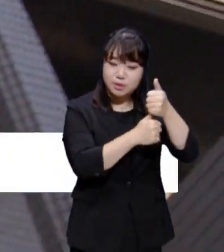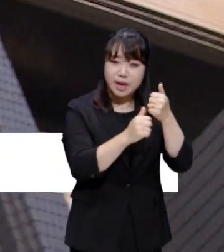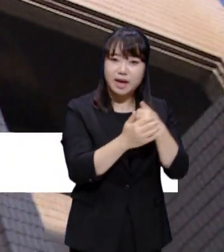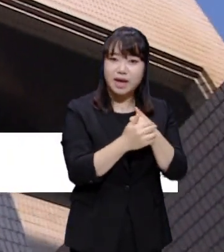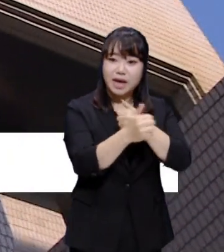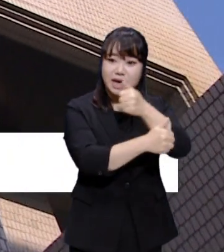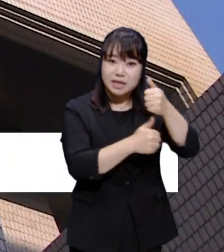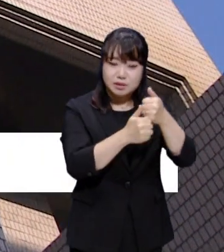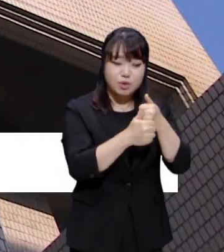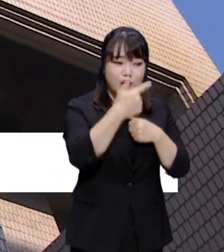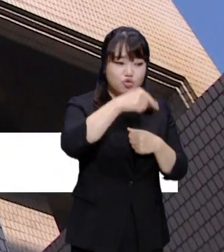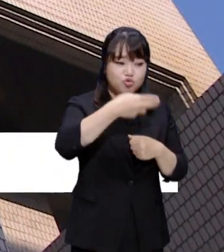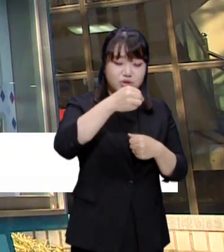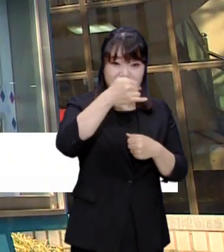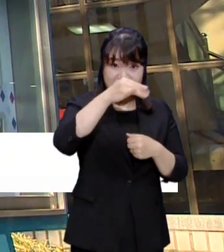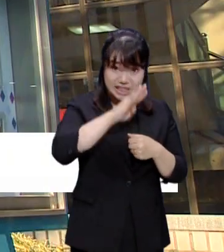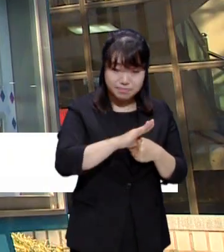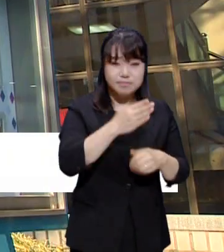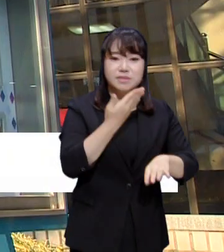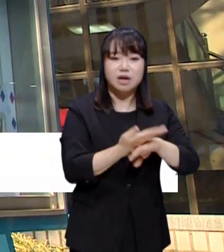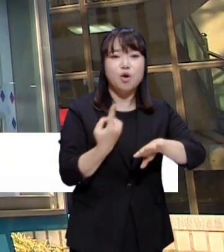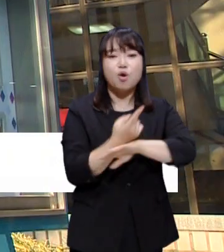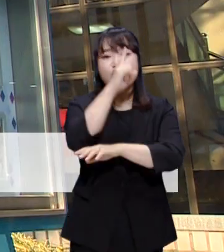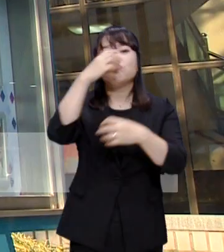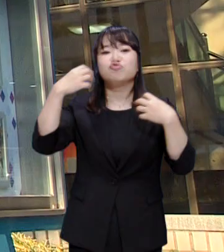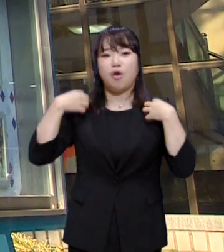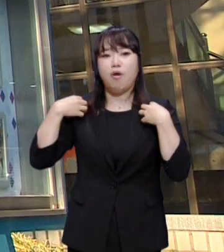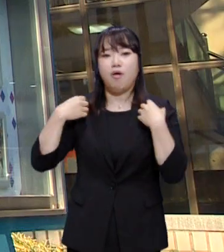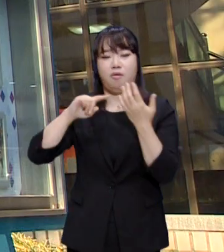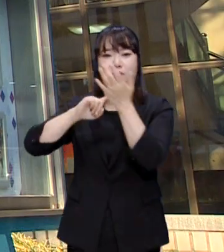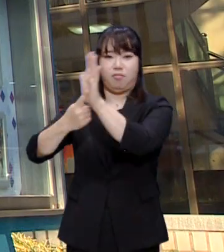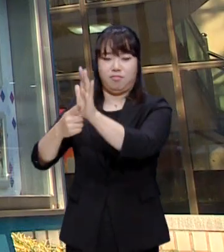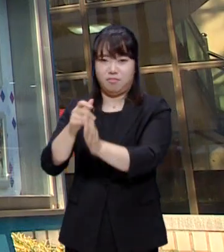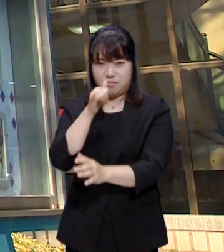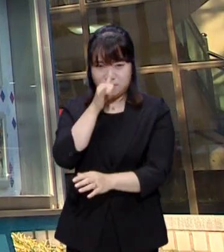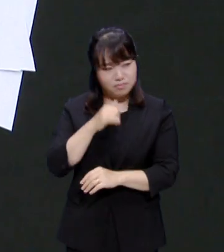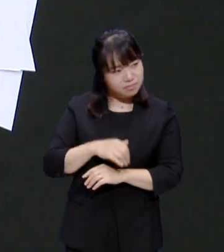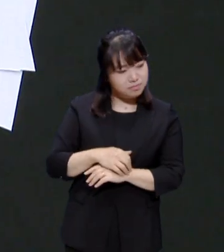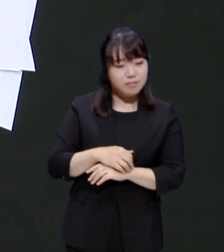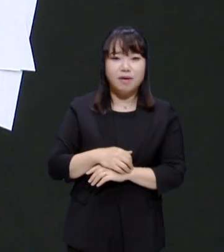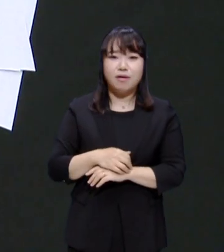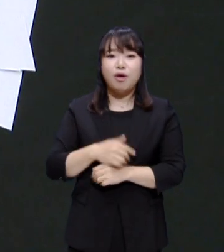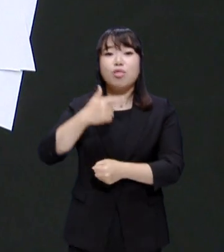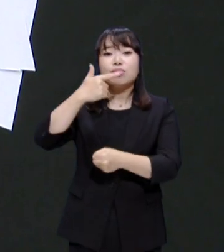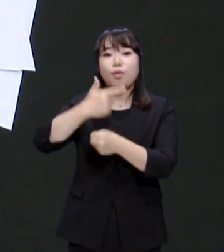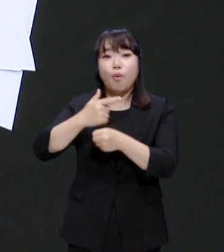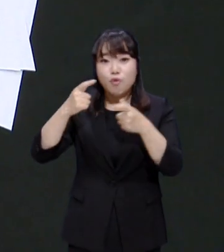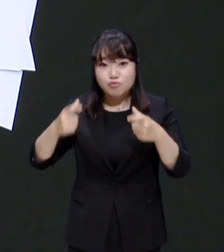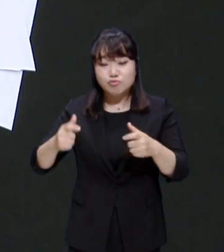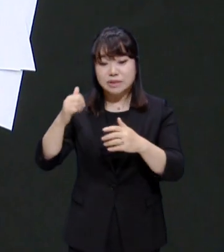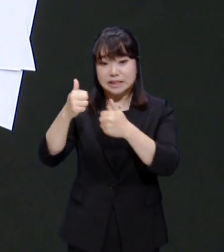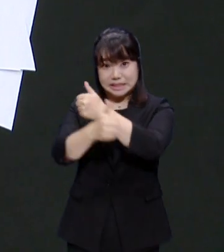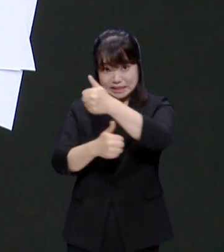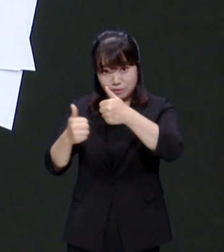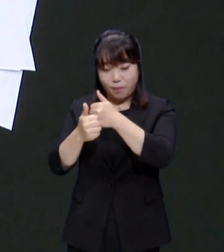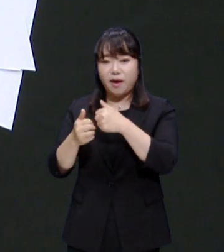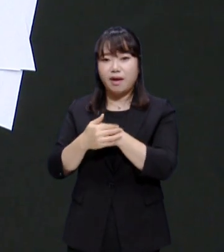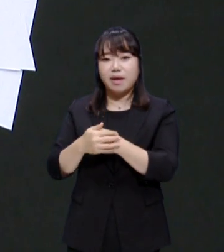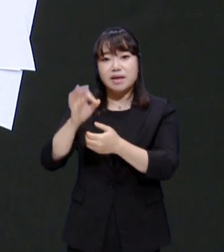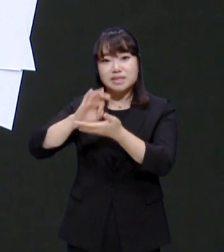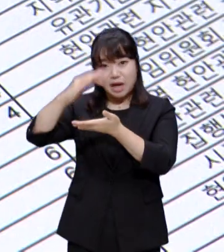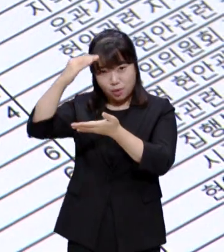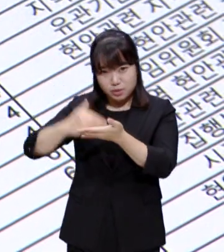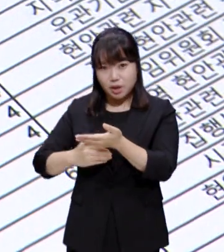의회 누리집이 아닌 구청 누리집을 통해 제공하고 있습니다. 서울 노원구 의회처럼 업무 추진비를